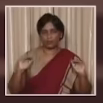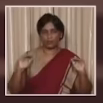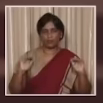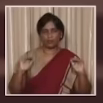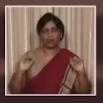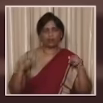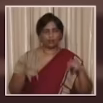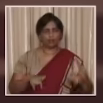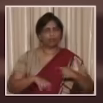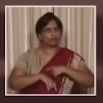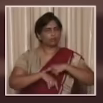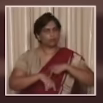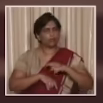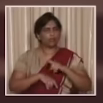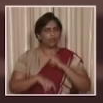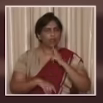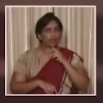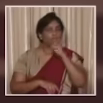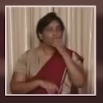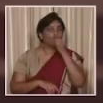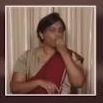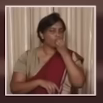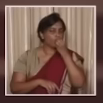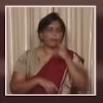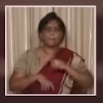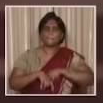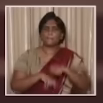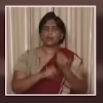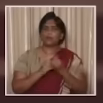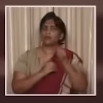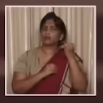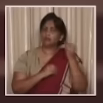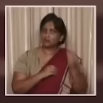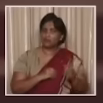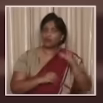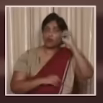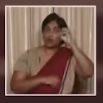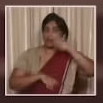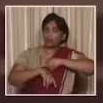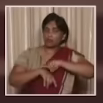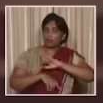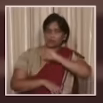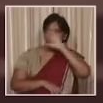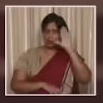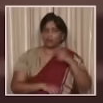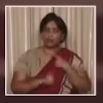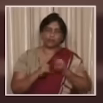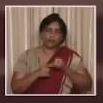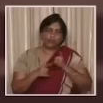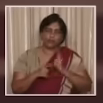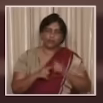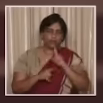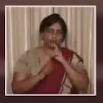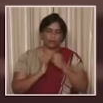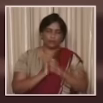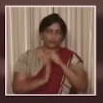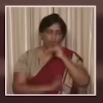දැන් ගොඩක් වෙලාවට ඉල්ලනවා දාවල් ආහාරය කියලා. එතකොට ඒ පැය භාගය දෙන්නකොට උදේ වරුවම, දැන් මම උදාහරණයක් ගන්නම් ගරු